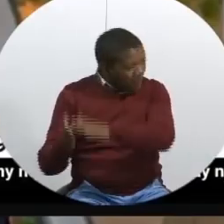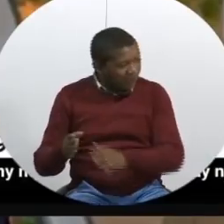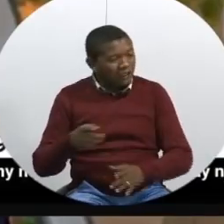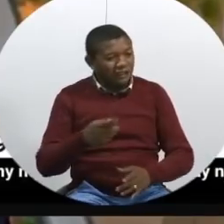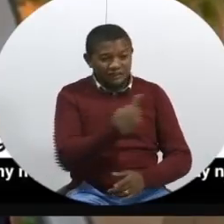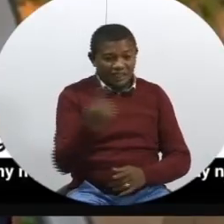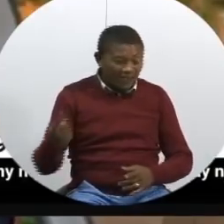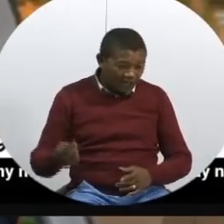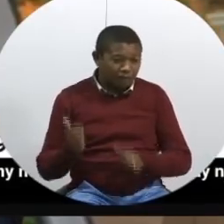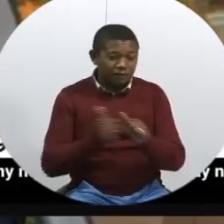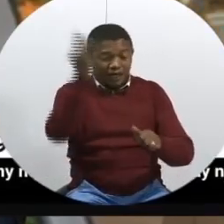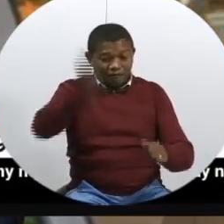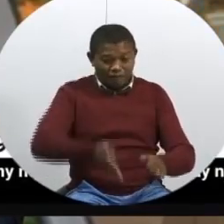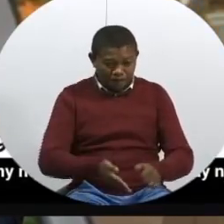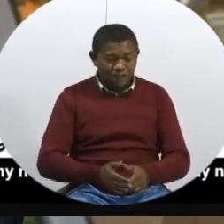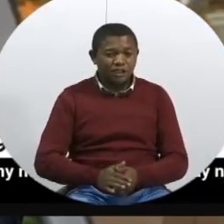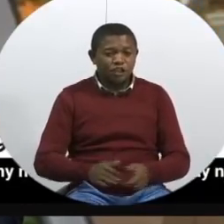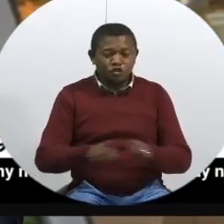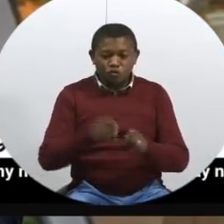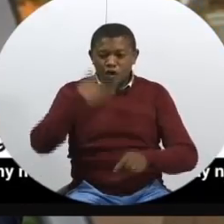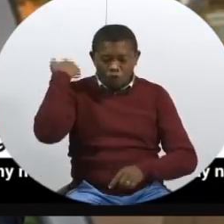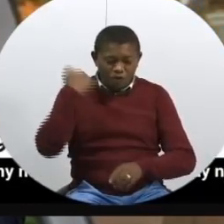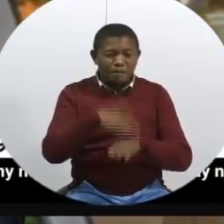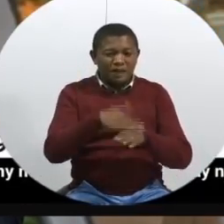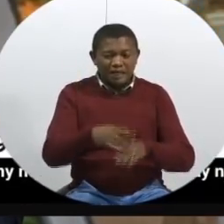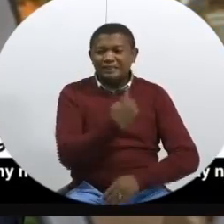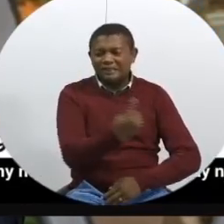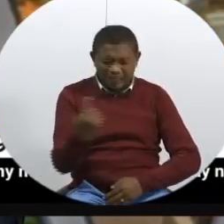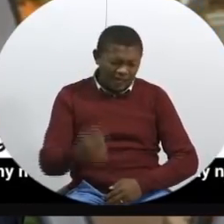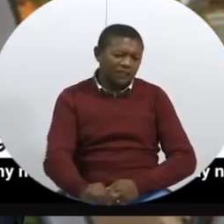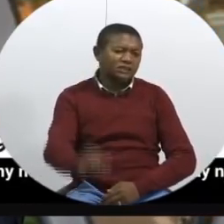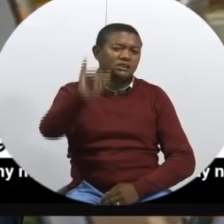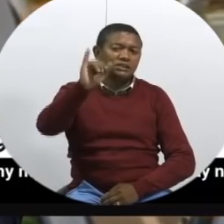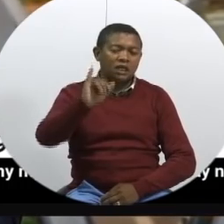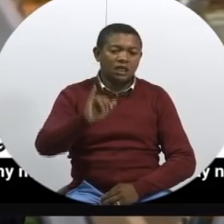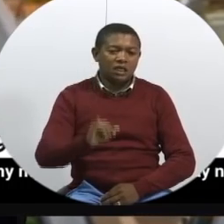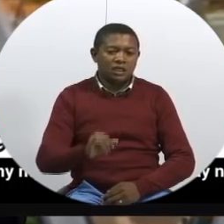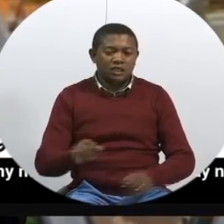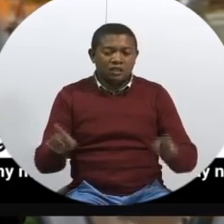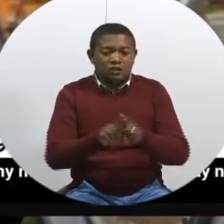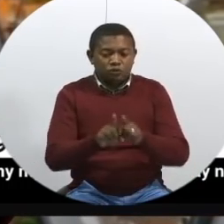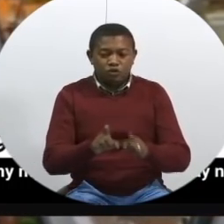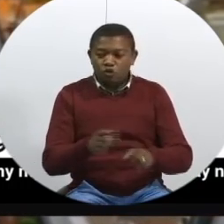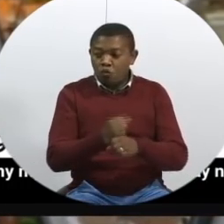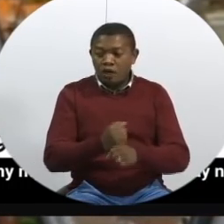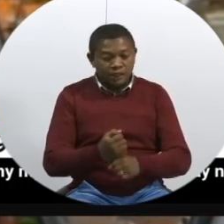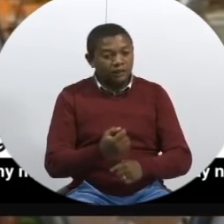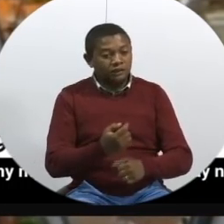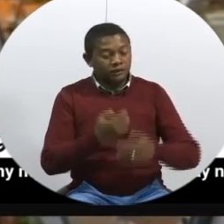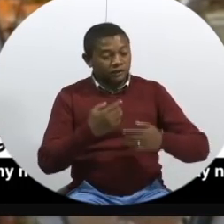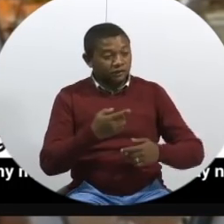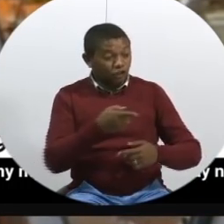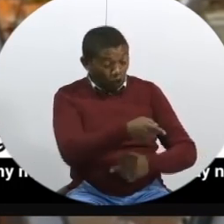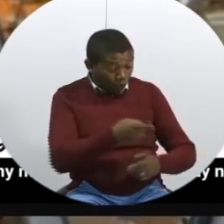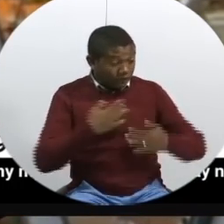fifehezantena an'ny vahoaka tsirairay avy ny olom-pirenena indrindraindrindra tsirairay avy zany hoe rehefa te hanavitra ny tenanao